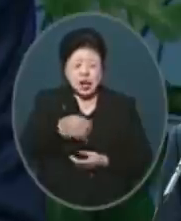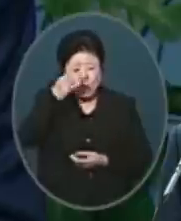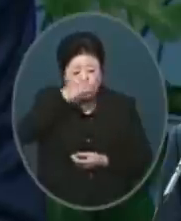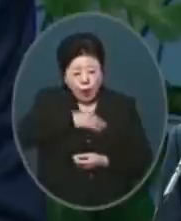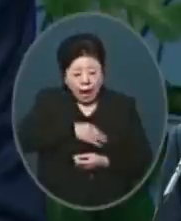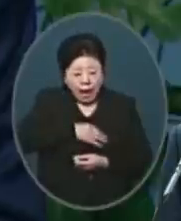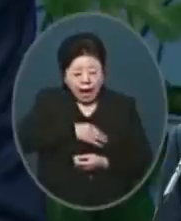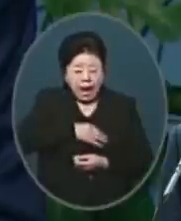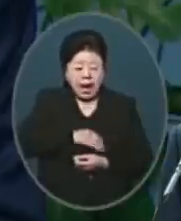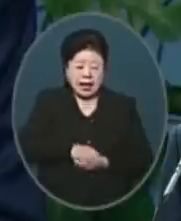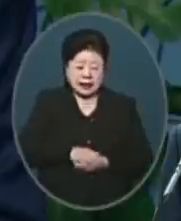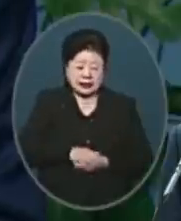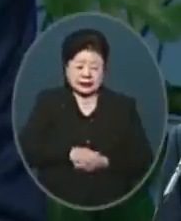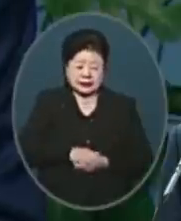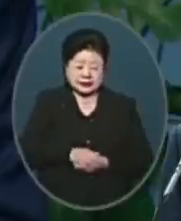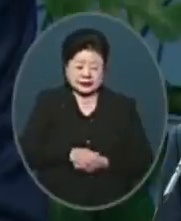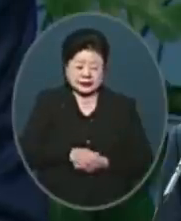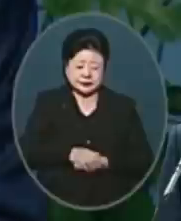효과는